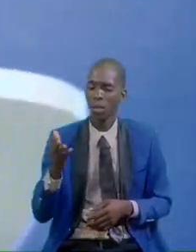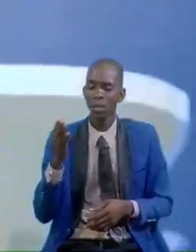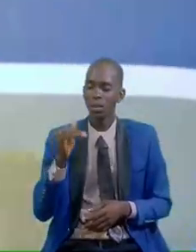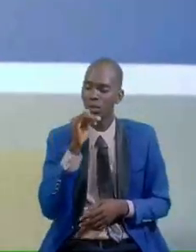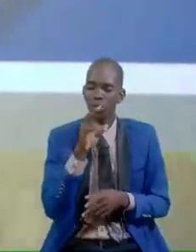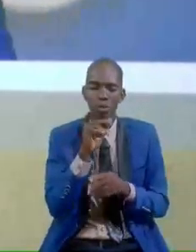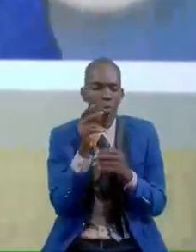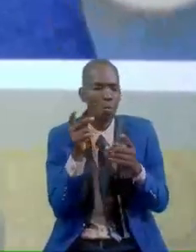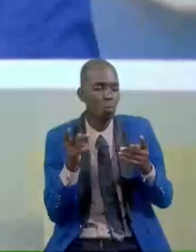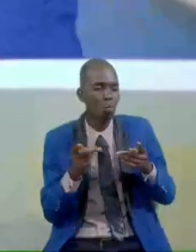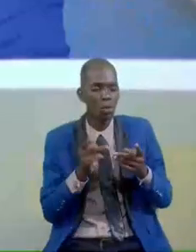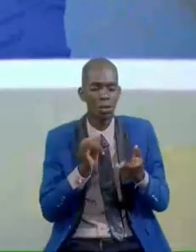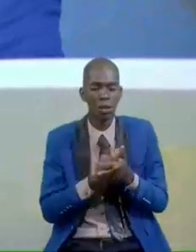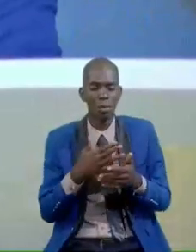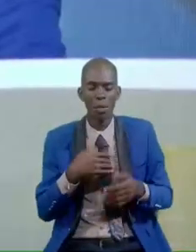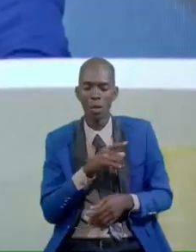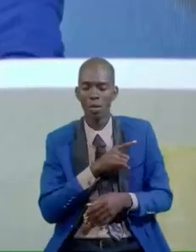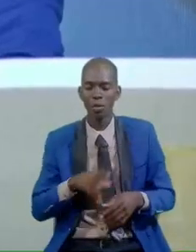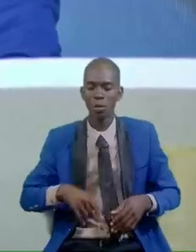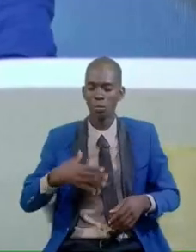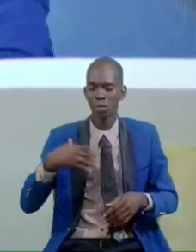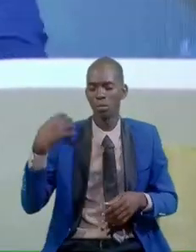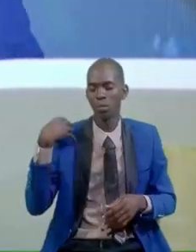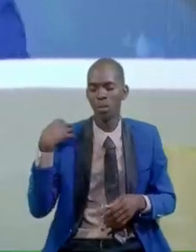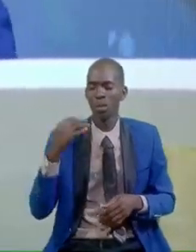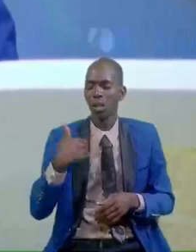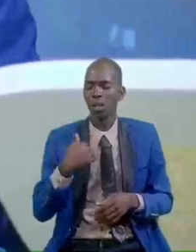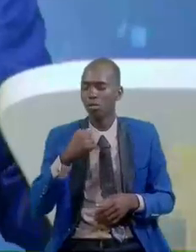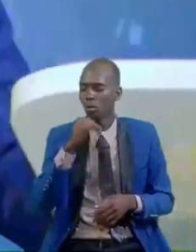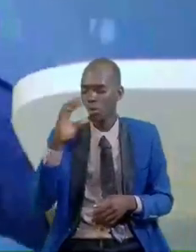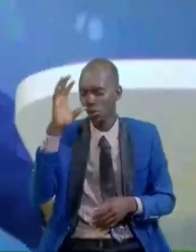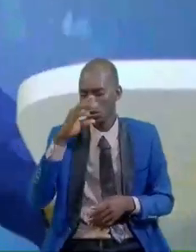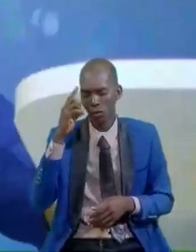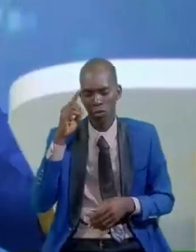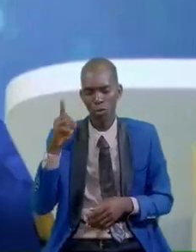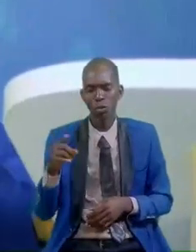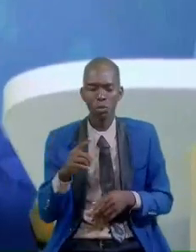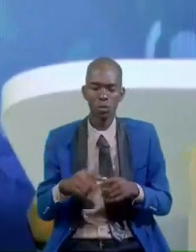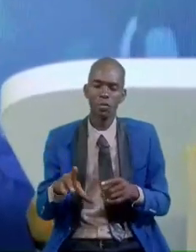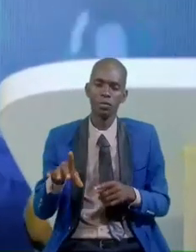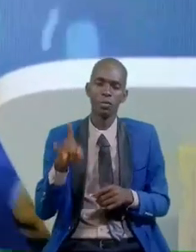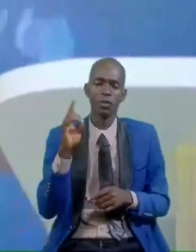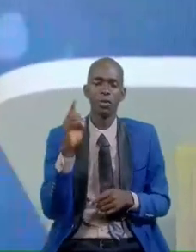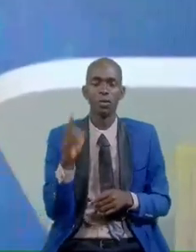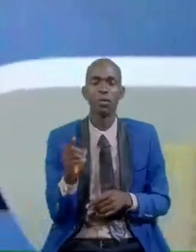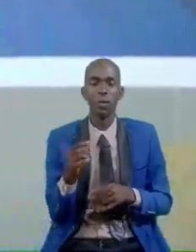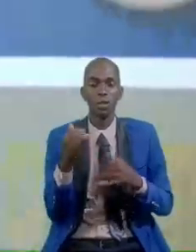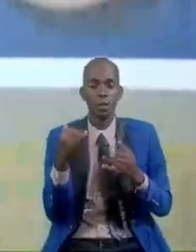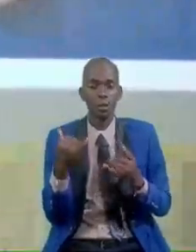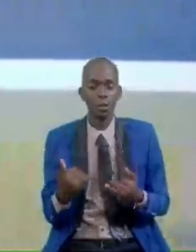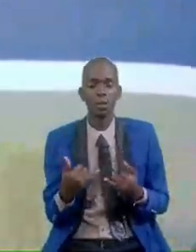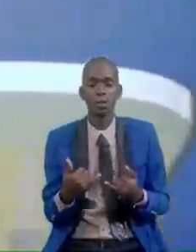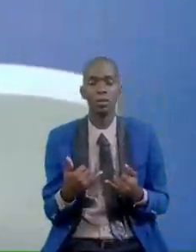Et si quelqu'un lui a dit, quand il t'a pas vu, il prenait un vœu. Maintenant, tu me dis d'aller dire à